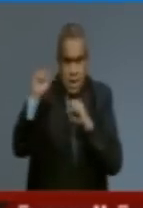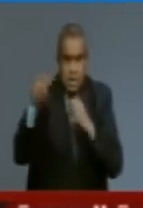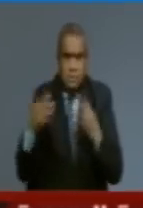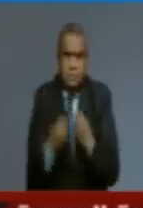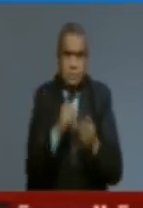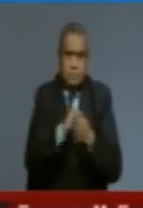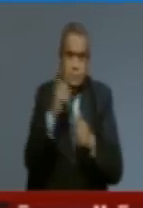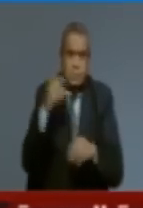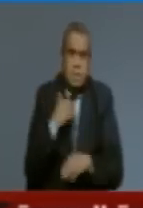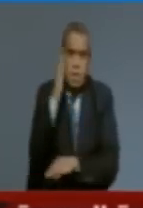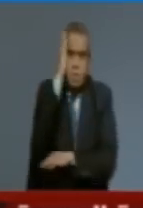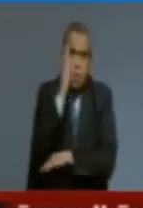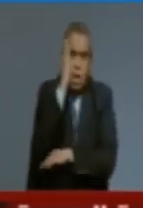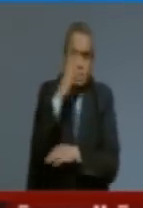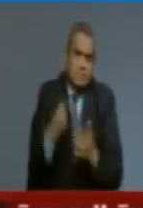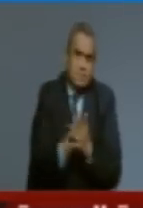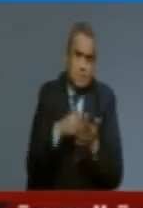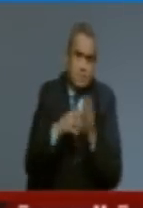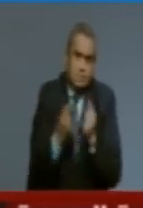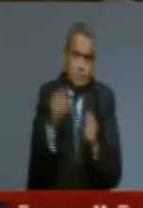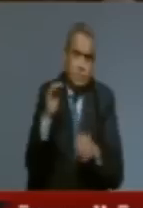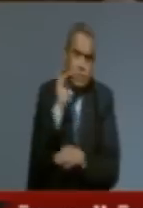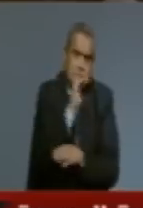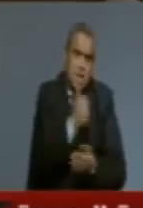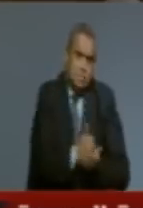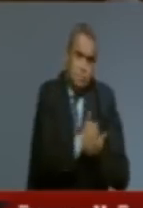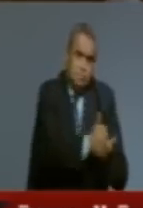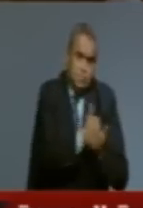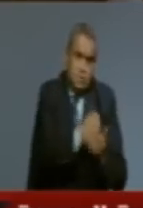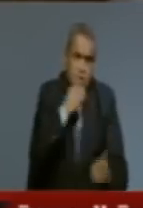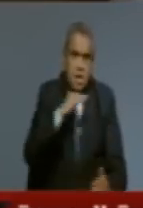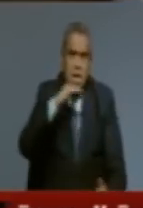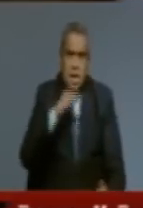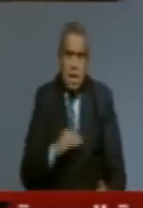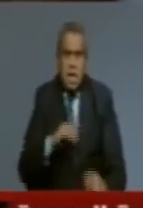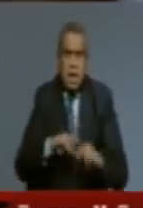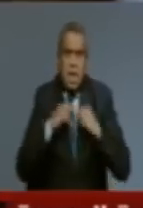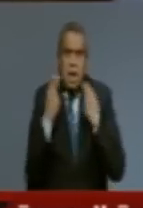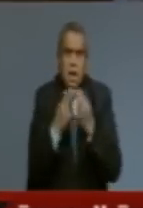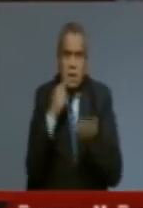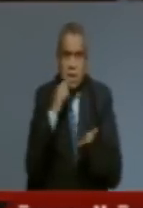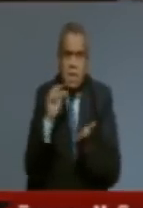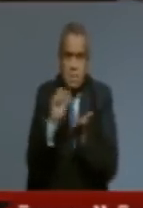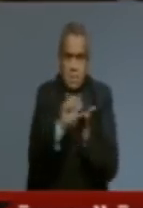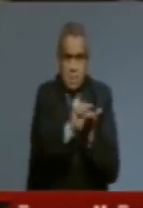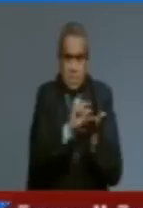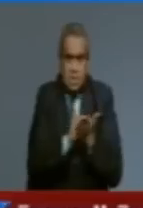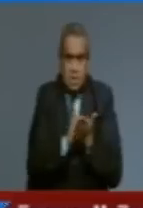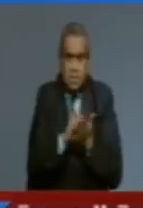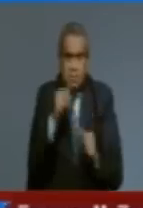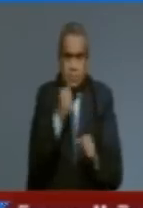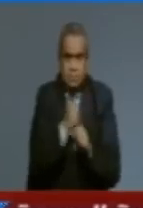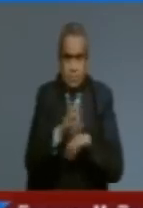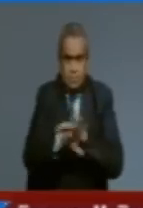كمؤسسة لدعم دول الجنوب العالمي. فالدول النامية وخاصة